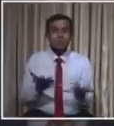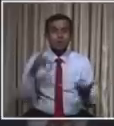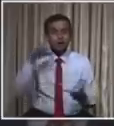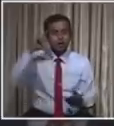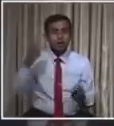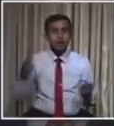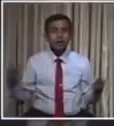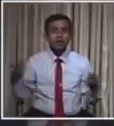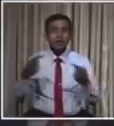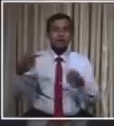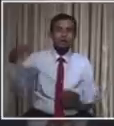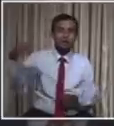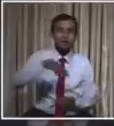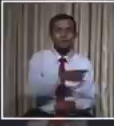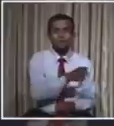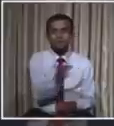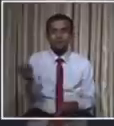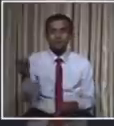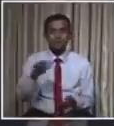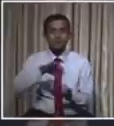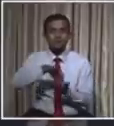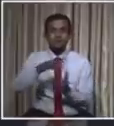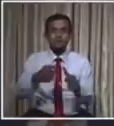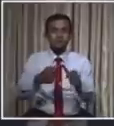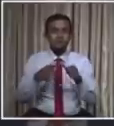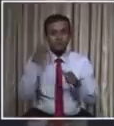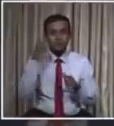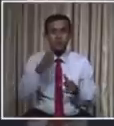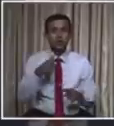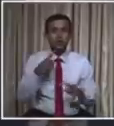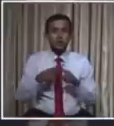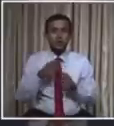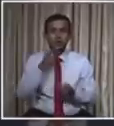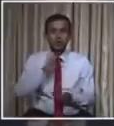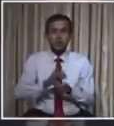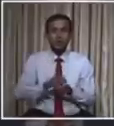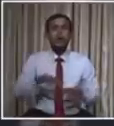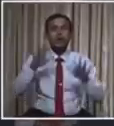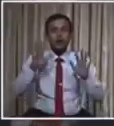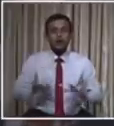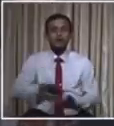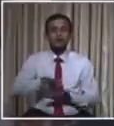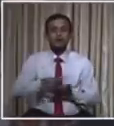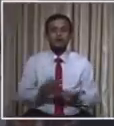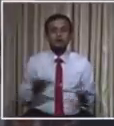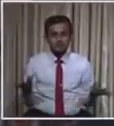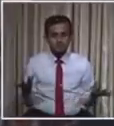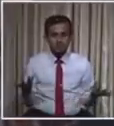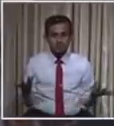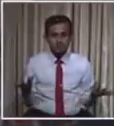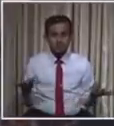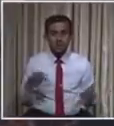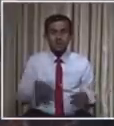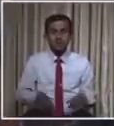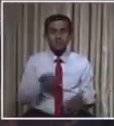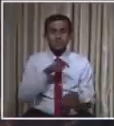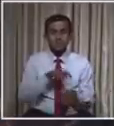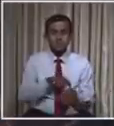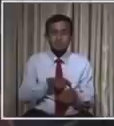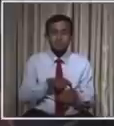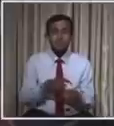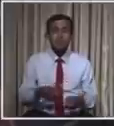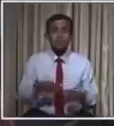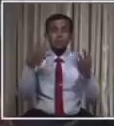නැව යනවා එනවා තාම ඒකට විසඳුමක් ගන්න බැරි වුණා කුස්සිය ආරක්ෂාවත් අවසානයේදී තහවුරු කරගන්න බැරි වුණා මේ වෙනකොට මේ